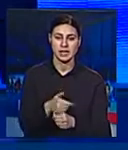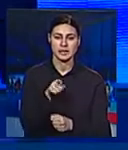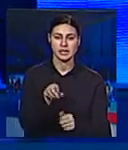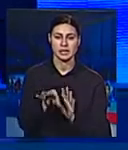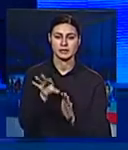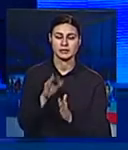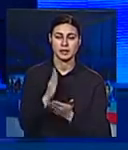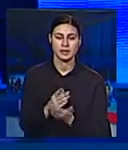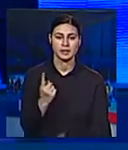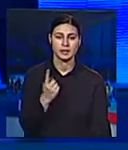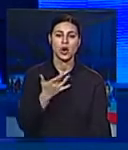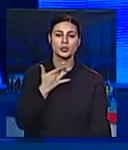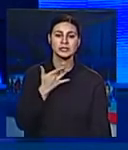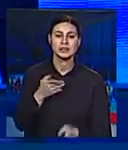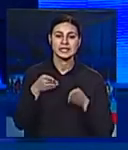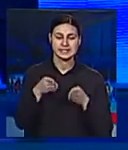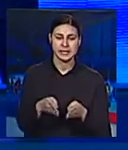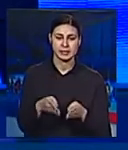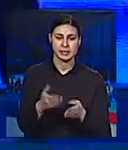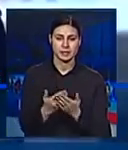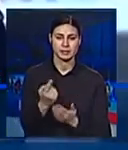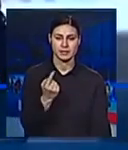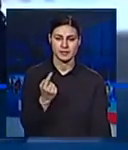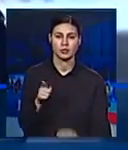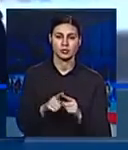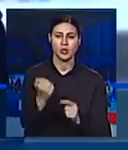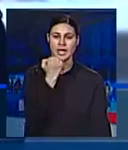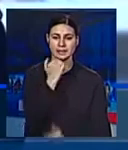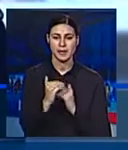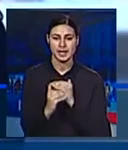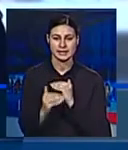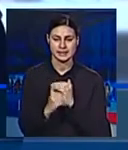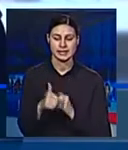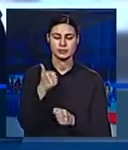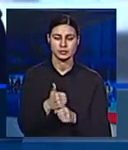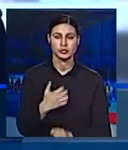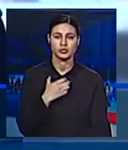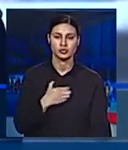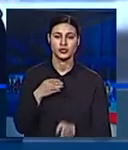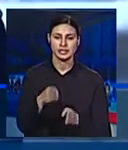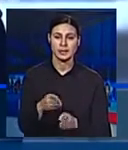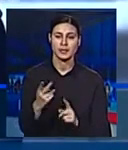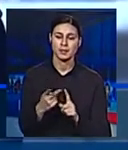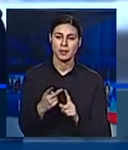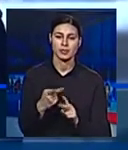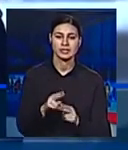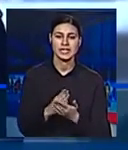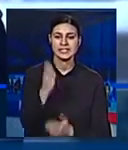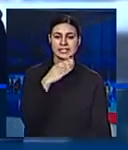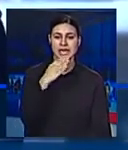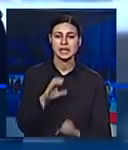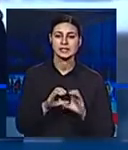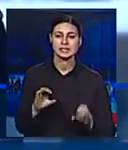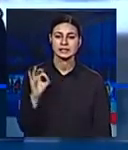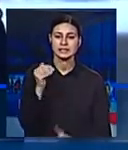მათგან გამოკვეთილი ეს არის მუნიციპალური გზები, როგორც გრუნტიანი ასევე ასფალტირებული, მაგრამ მუნიციპალური მნიშვნელობის გზები, ეს არის წყალმომარაგების